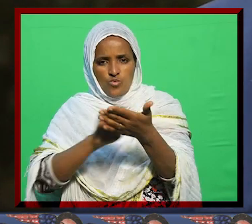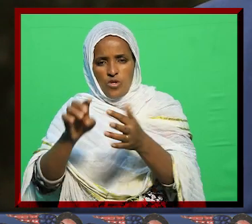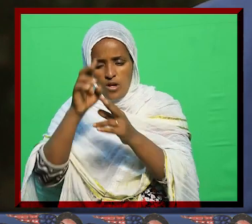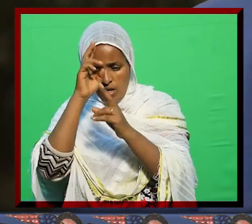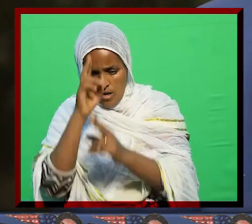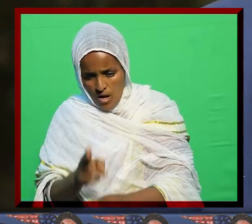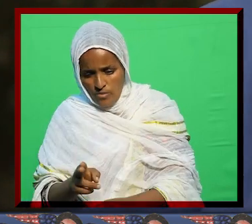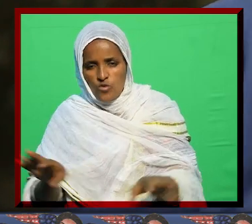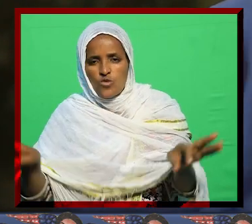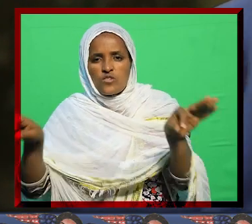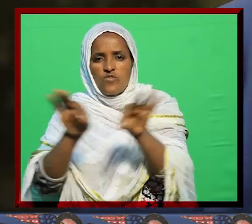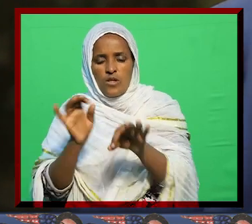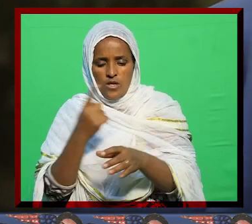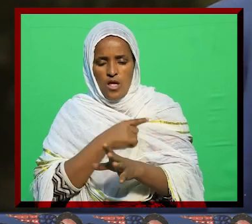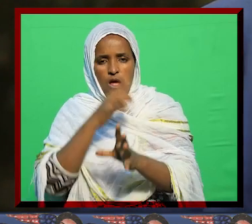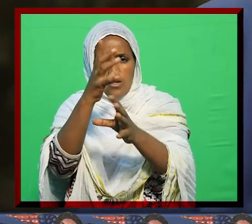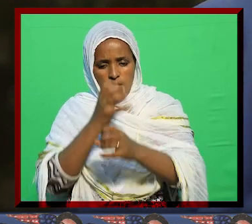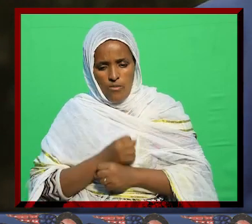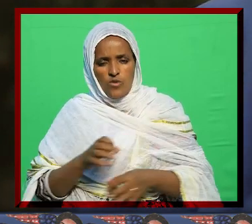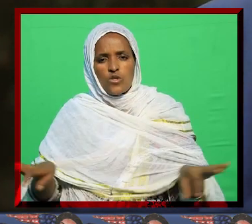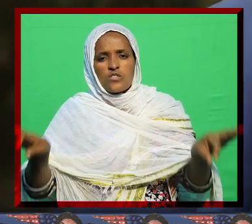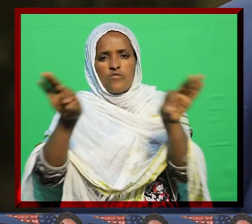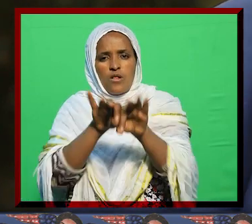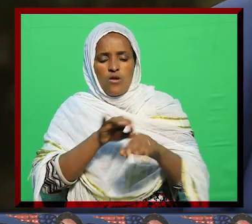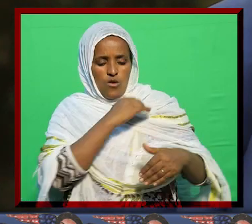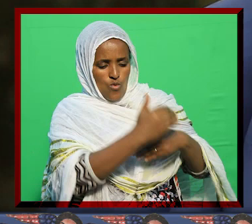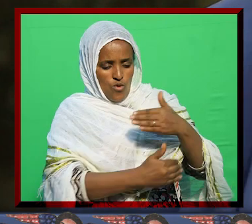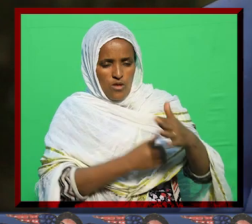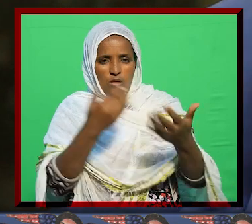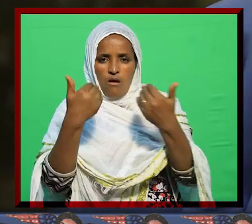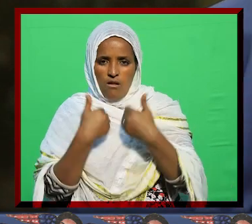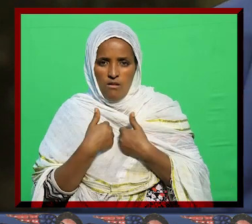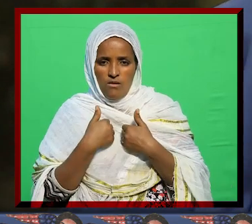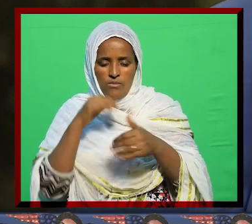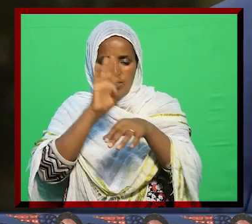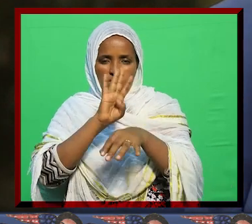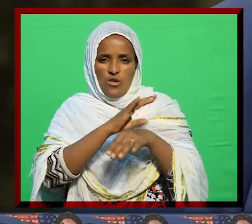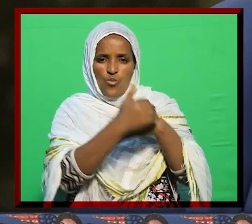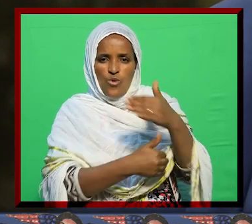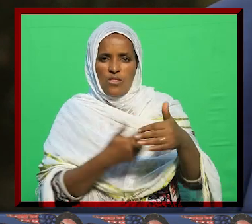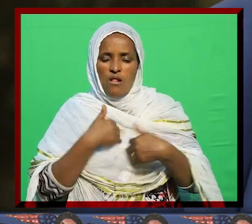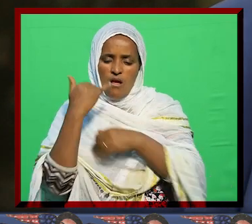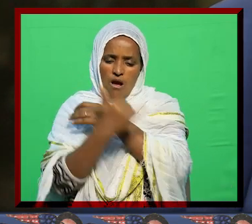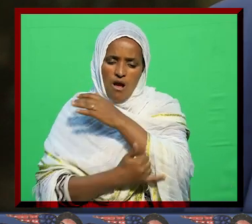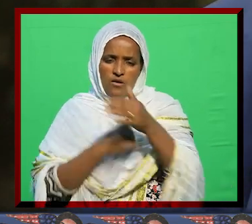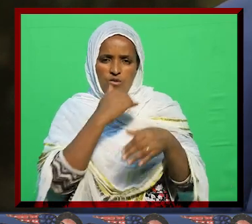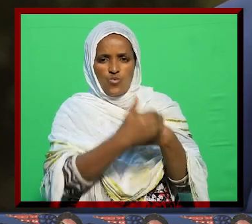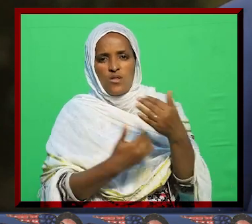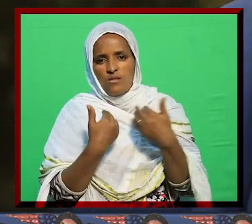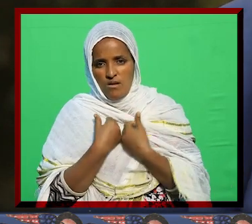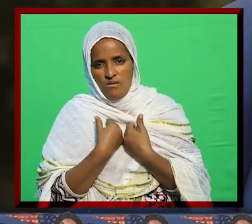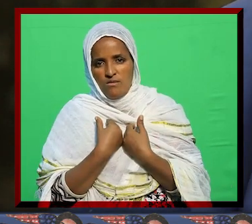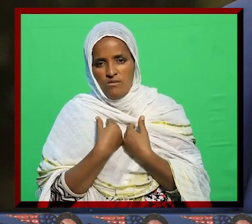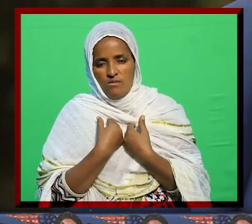ያስፈልጋል። ቅዱሳን ልናከብራቸውም ያስፈልጋል፣ ልንቀበላቸውም ያስፈልጋል። ባለውለታዎች ናቸው፣ የቤተ ክርስቲያን ባለውለታዎች ናቸው፣